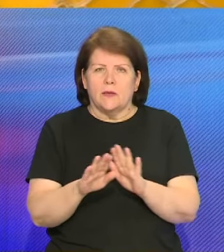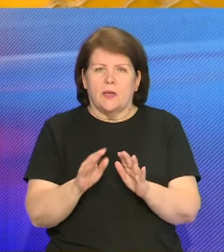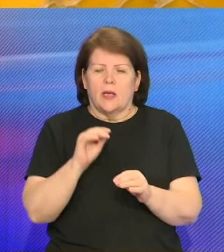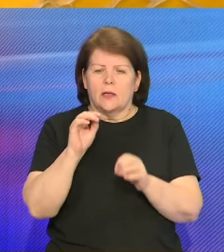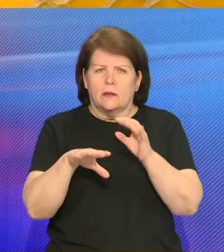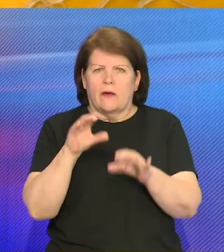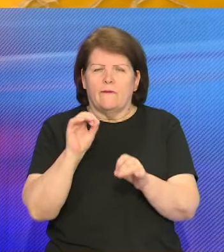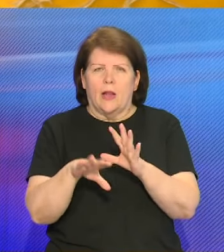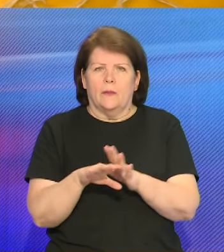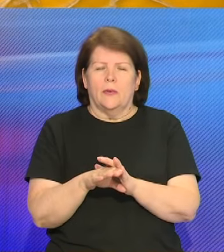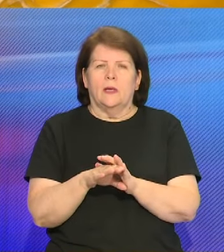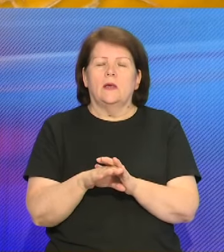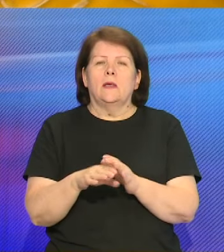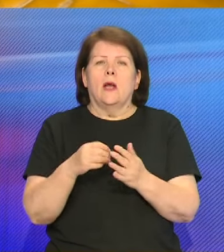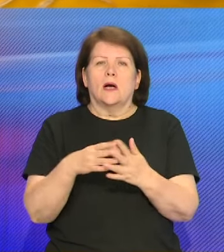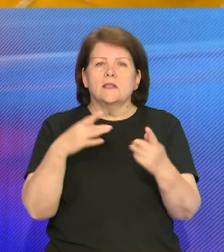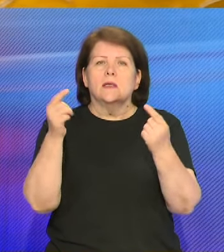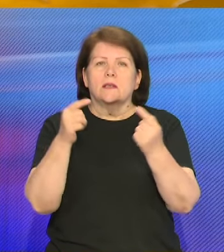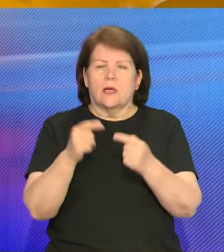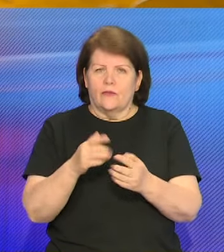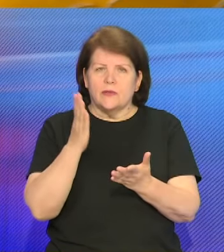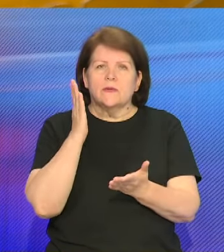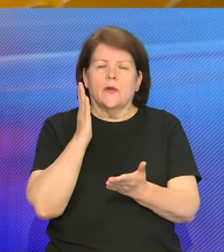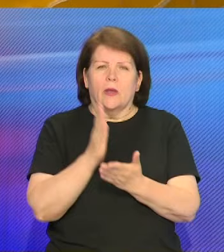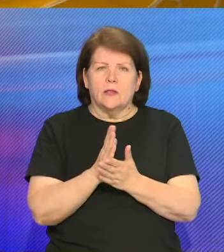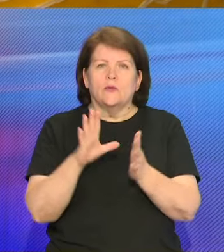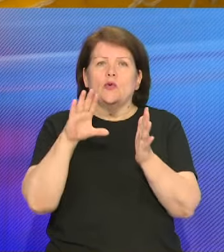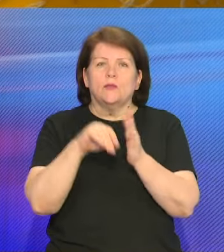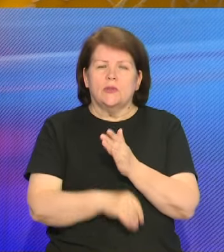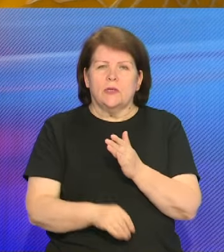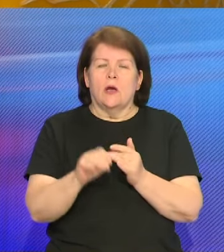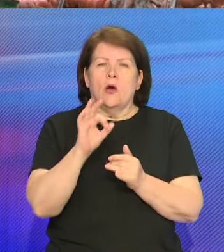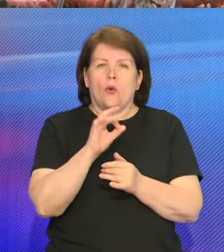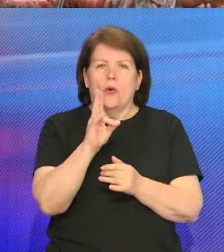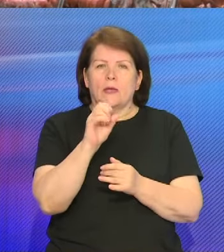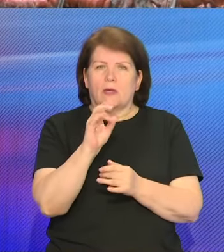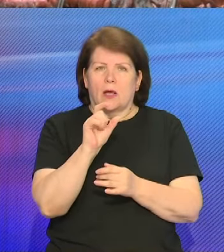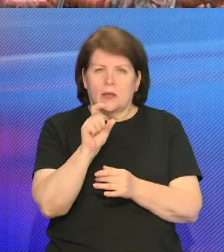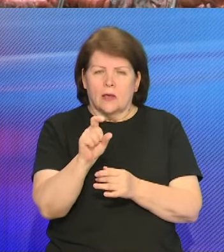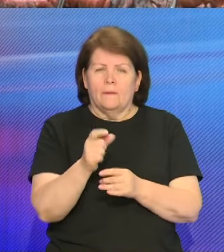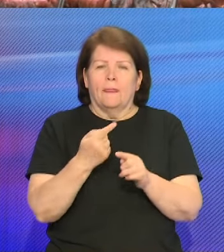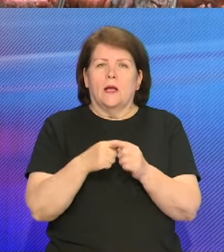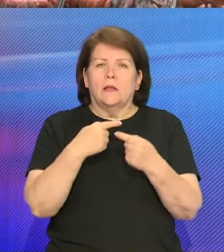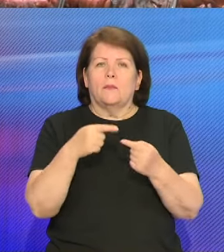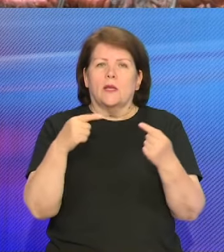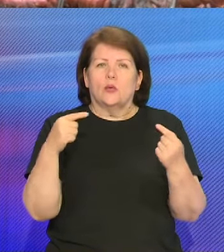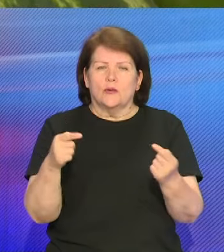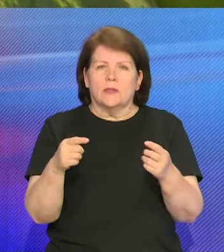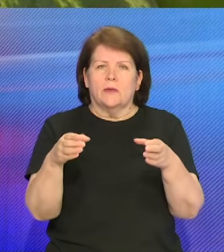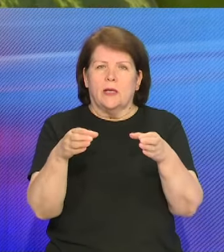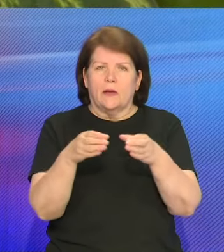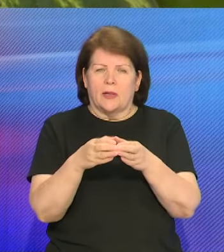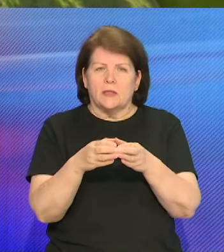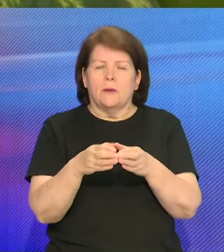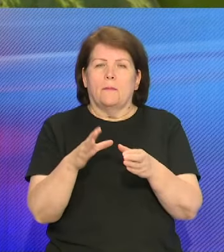повреждения, одна в одну. Оценка соответствия есть, и в том числе и по содержанию нитрат. Мы видим, что на эту продукцию, на эту партию сделаны были